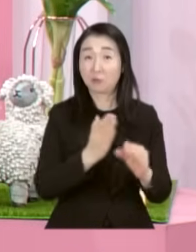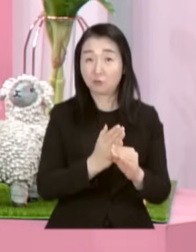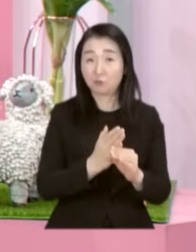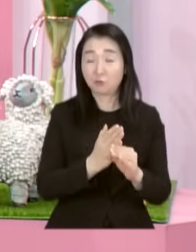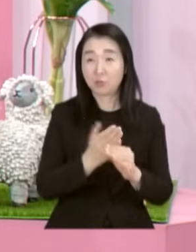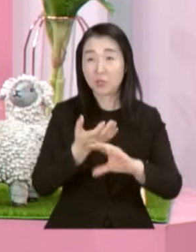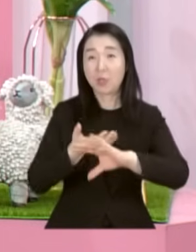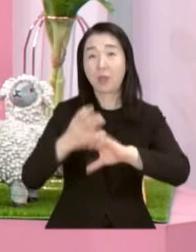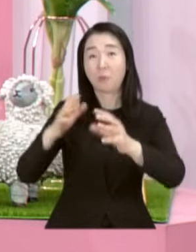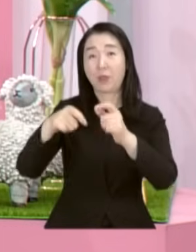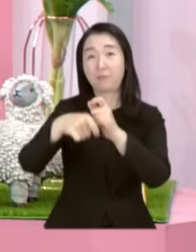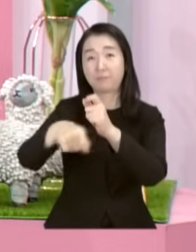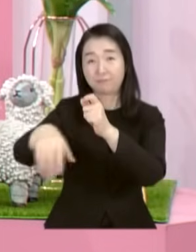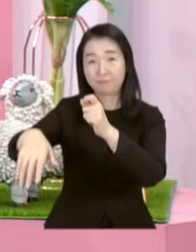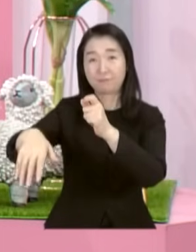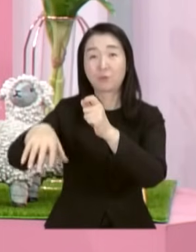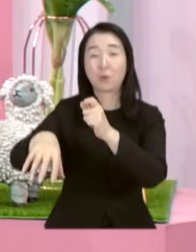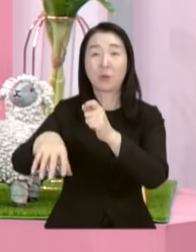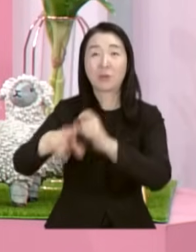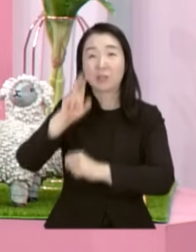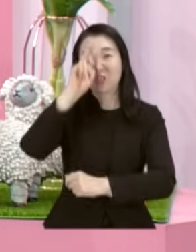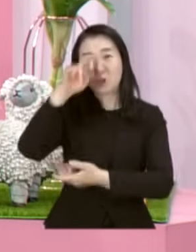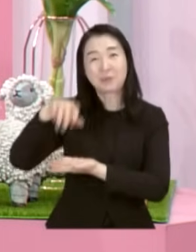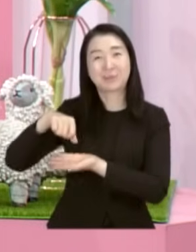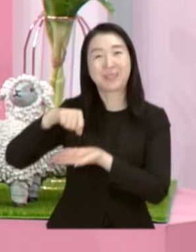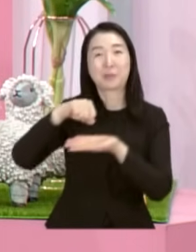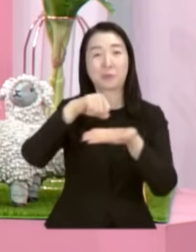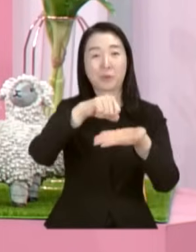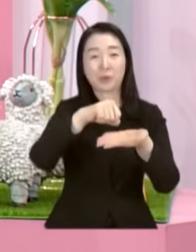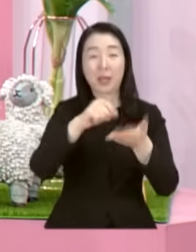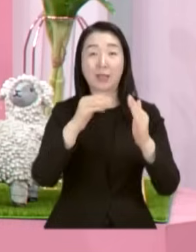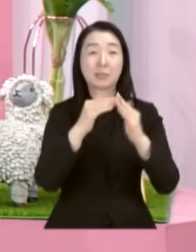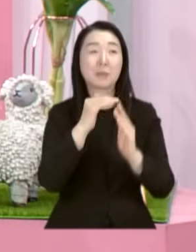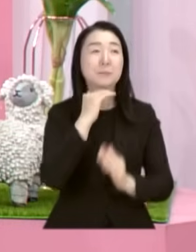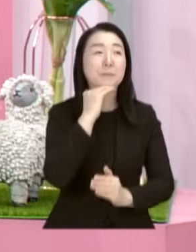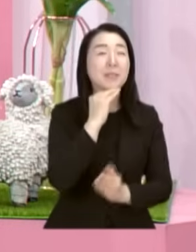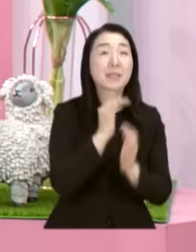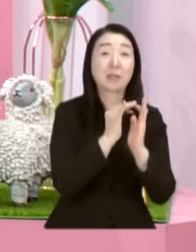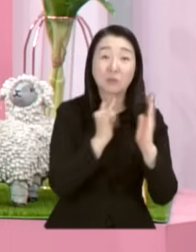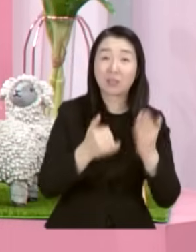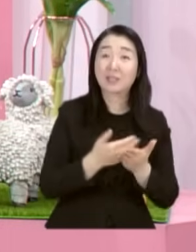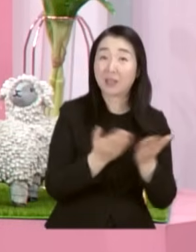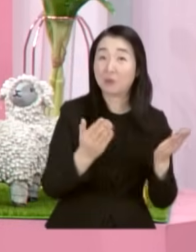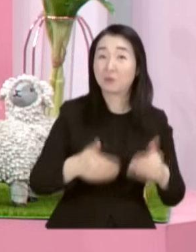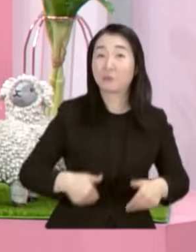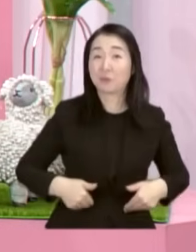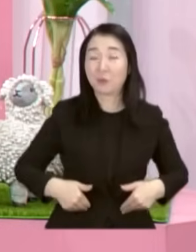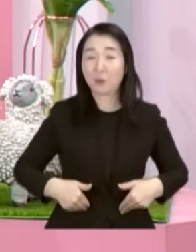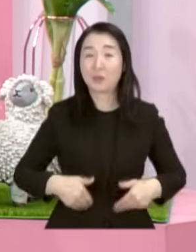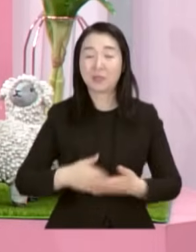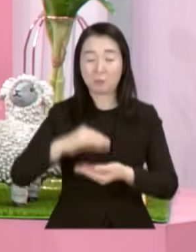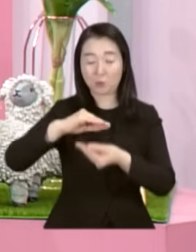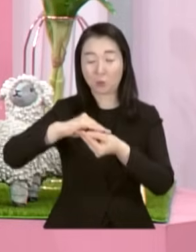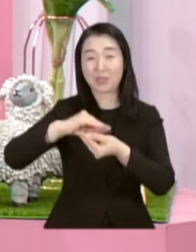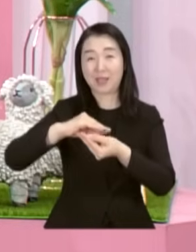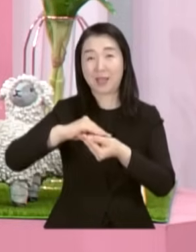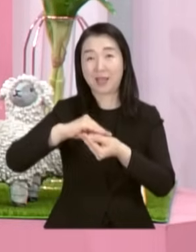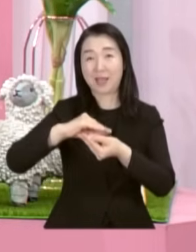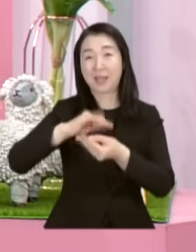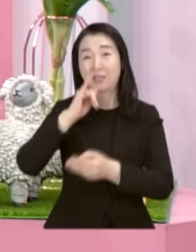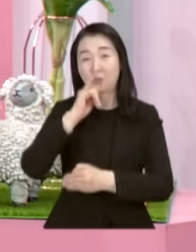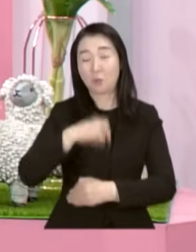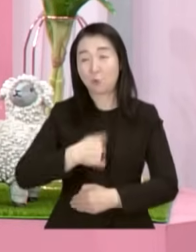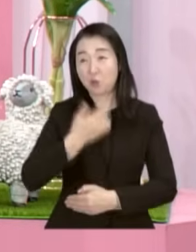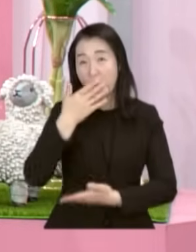네. 모든 해외 분원은 점심을 싸들고 가요. 집에서 기다리는 가족들에게 나누기 위하여 도시락을 예